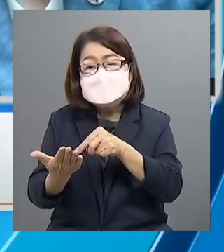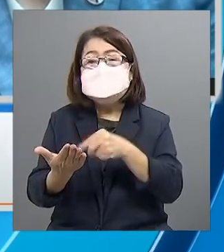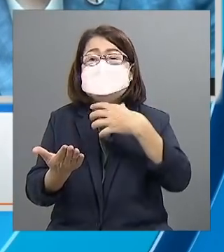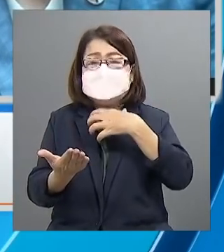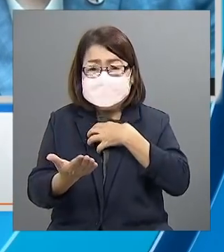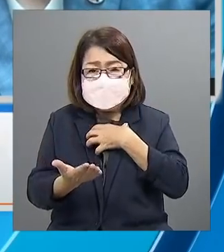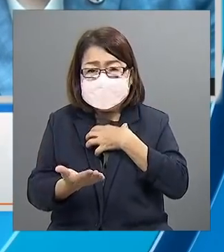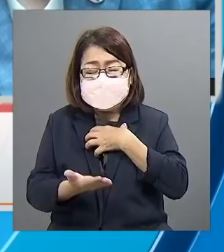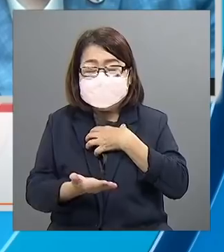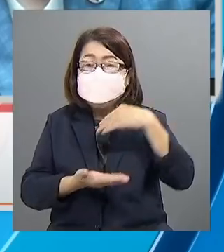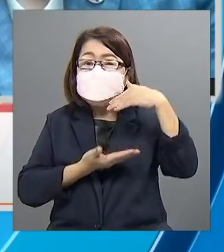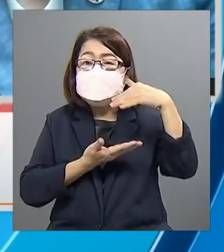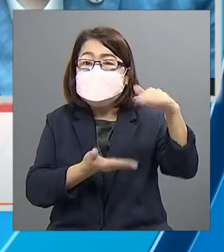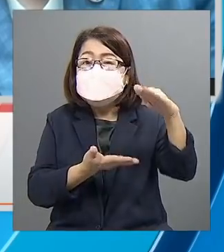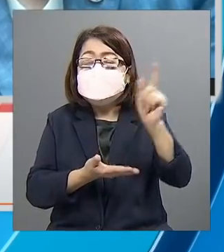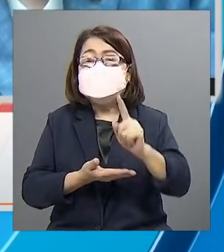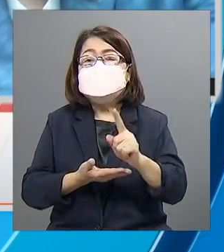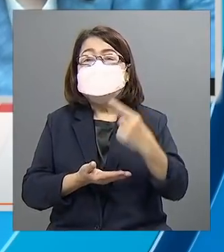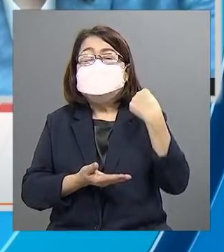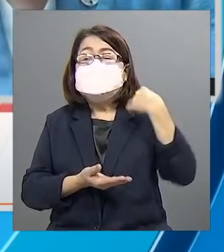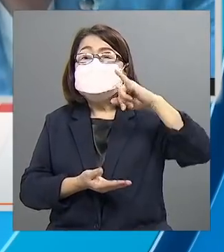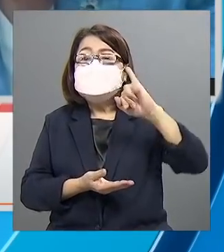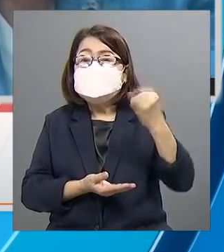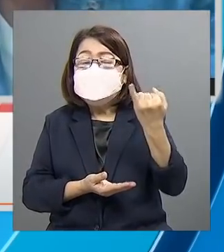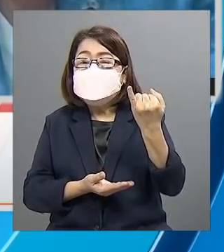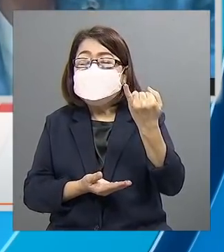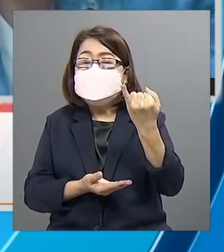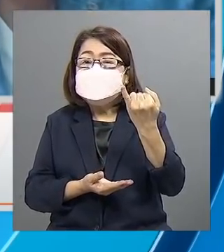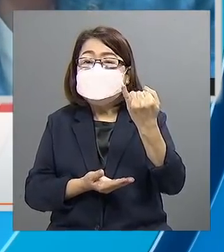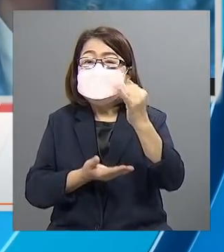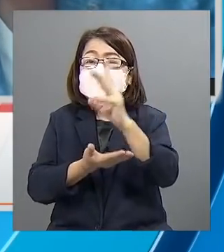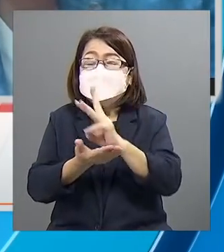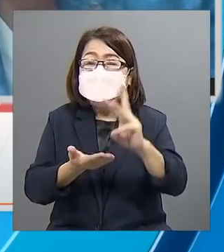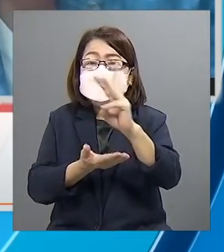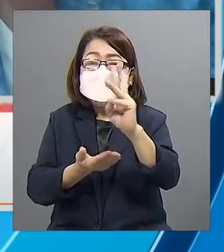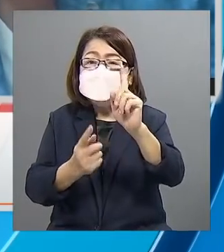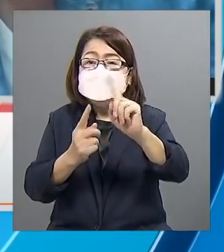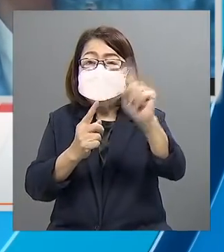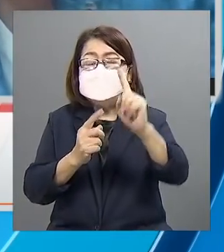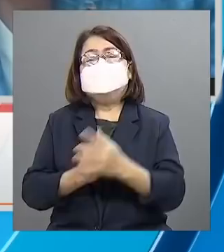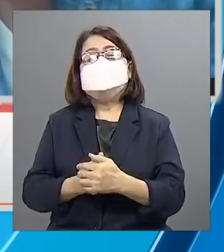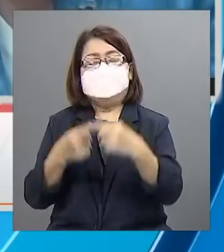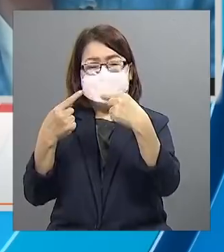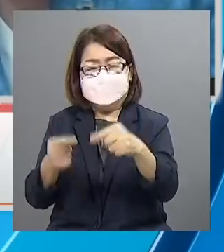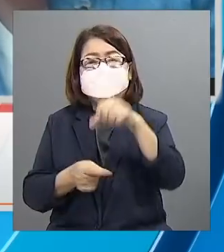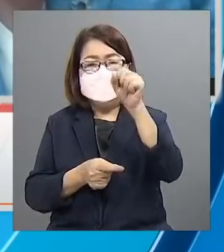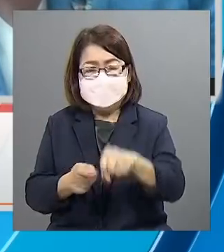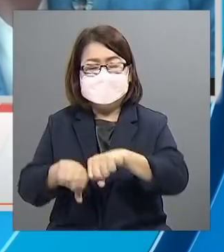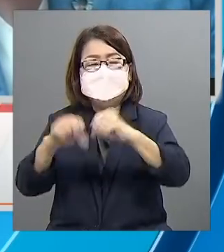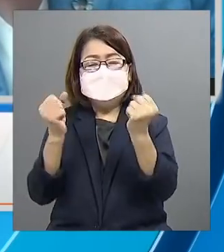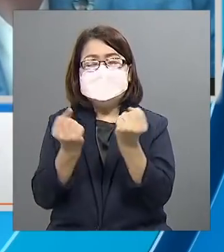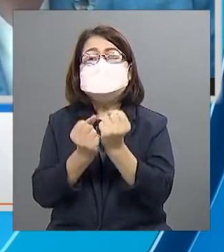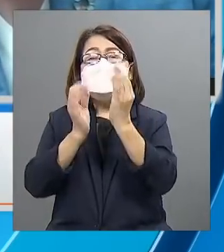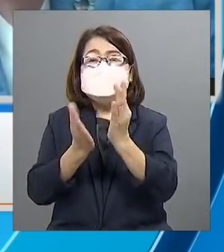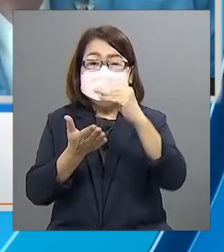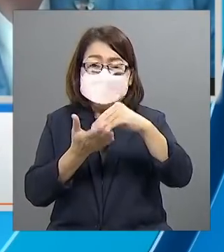ยได้เลยใช่ไหมครับหรือที่ไหนครับ คือขณะนี้ส่งมาได้ที่สมาคมนิสิตเก่าจุฬาลงกรณ์มหาวิทยาลัยในพระบรมราชูปถัมภ์นะครับที่